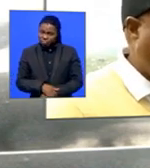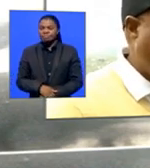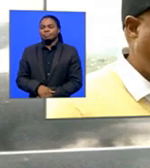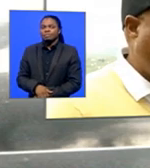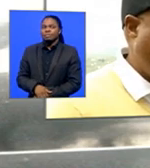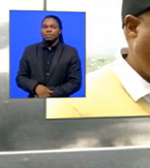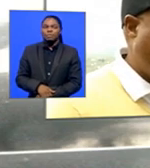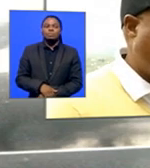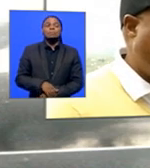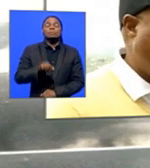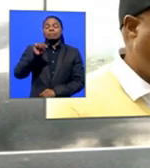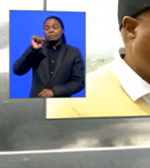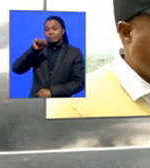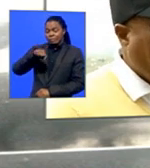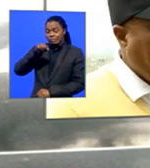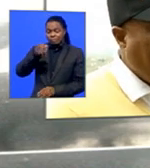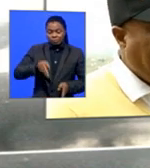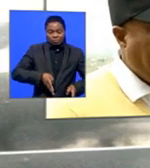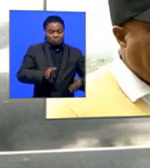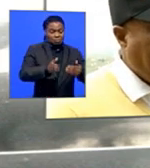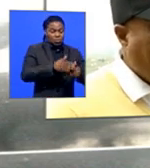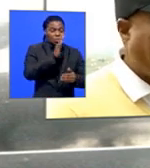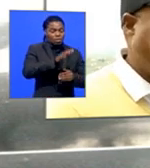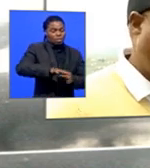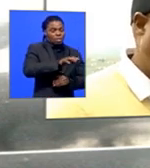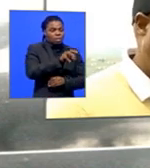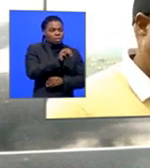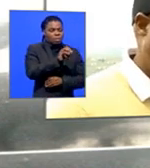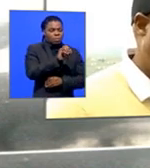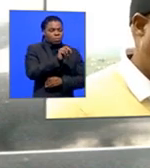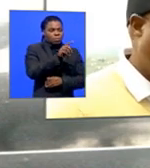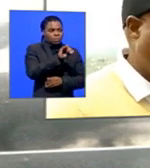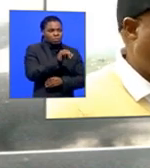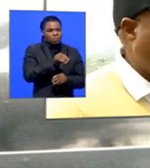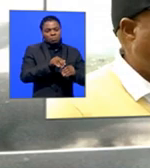Where indlela zizawuvalwa ngakumbi kusuka eMonti kuza eMthatha